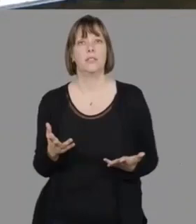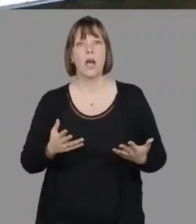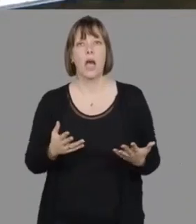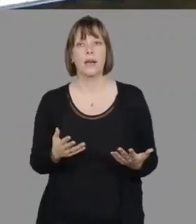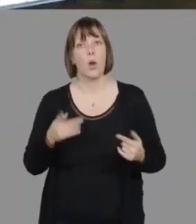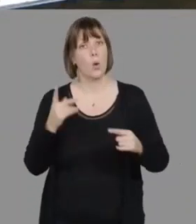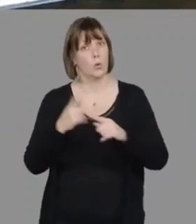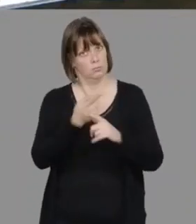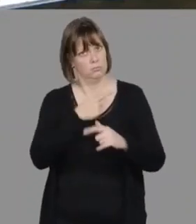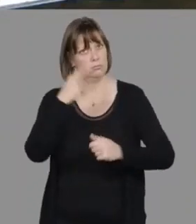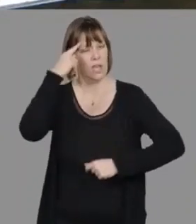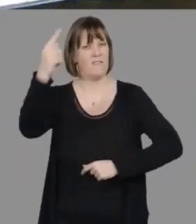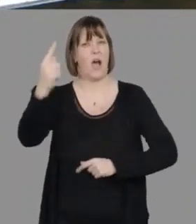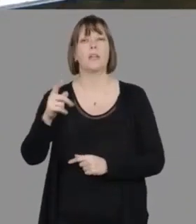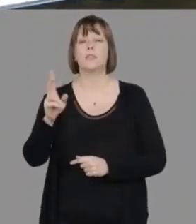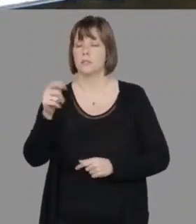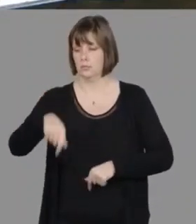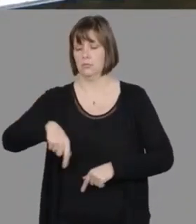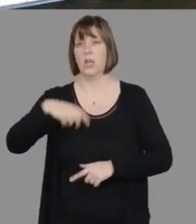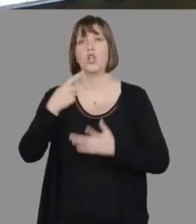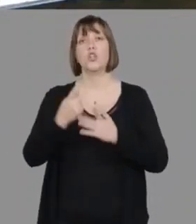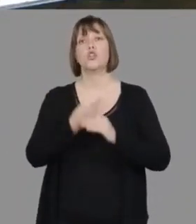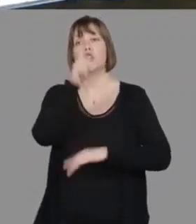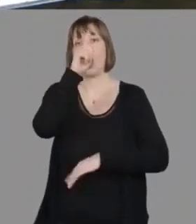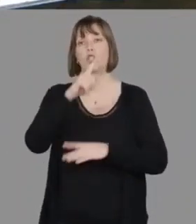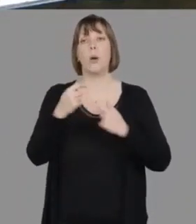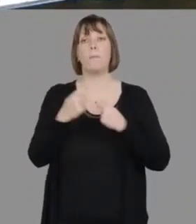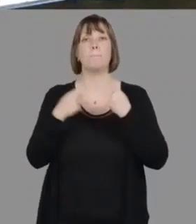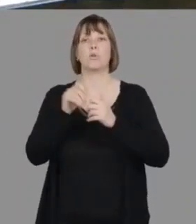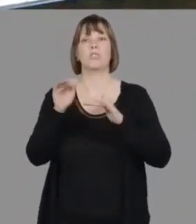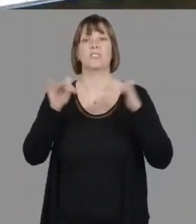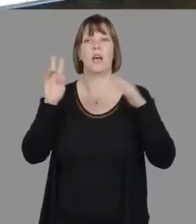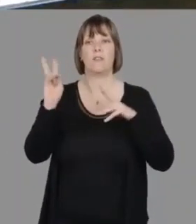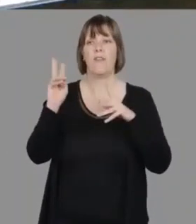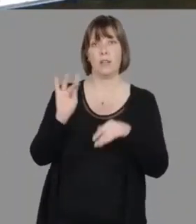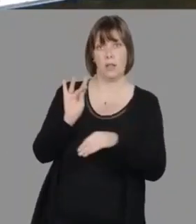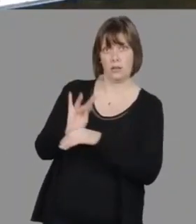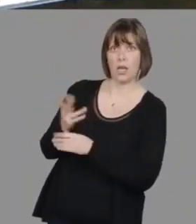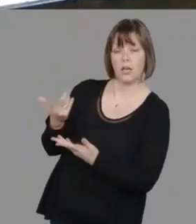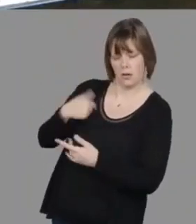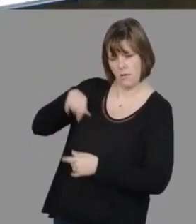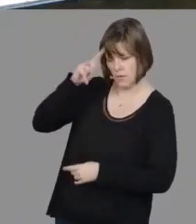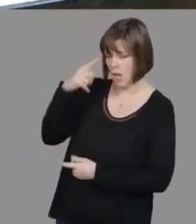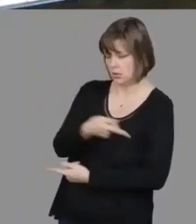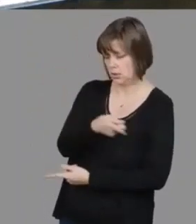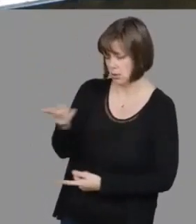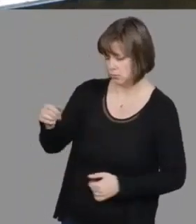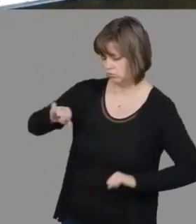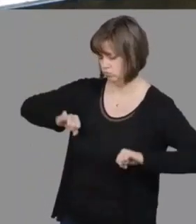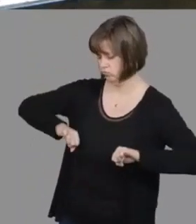wir wissen, wer im Deutschen Bundestag dagegen gestimmt hat, liebe Kolleginnen und Kollegen.